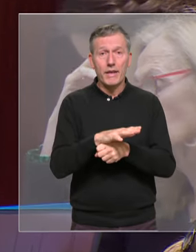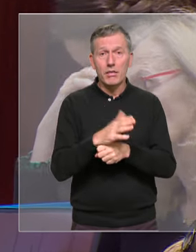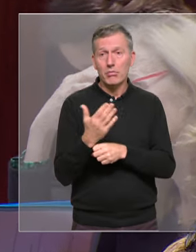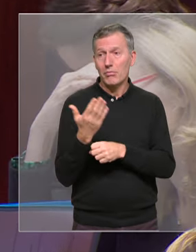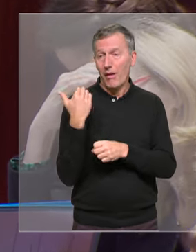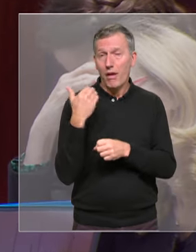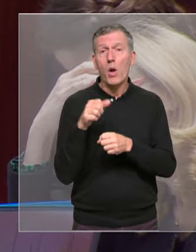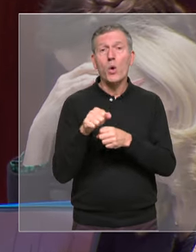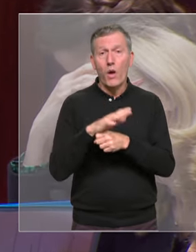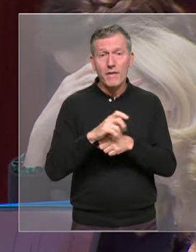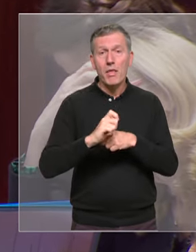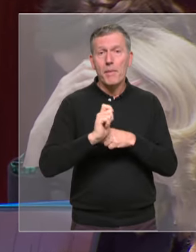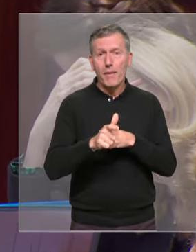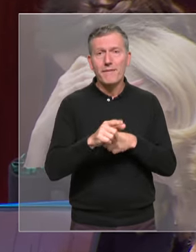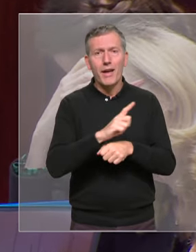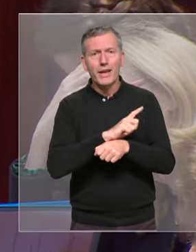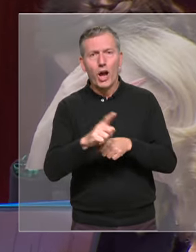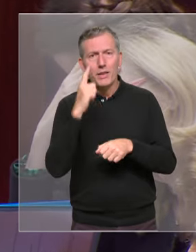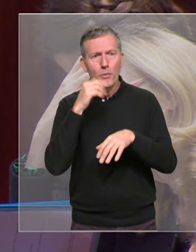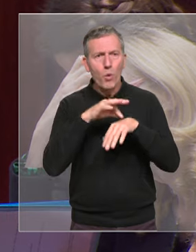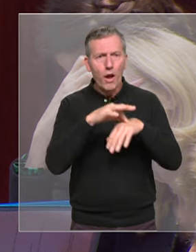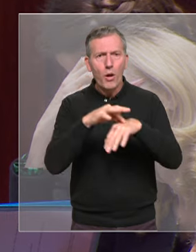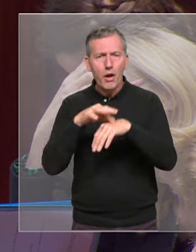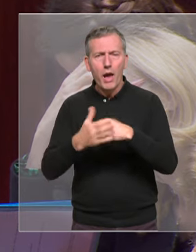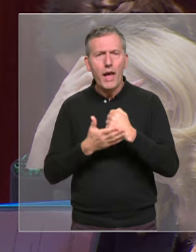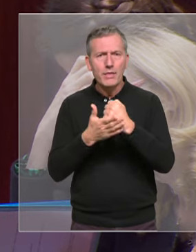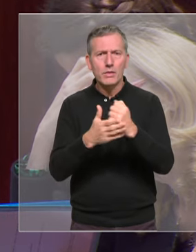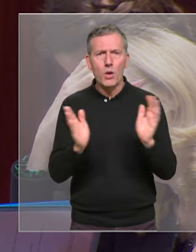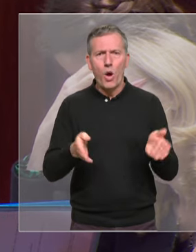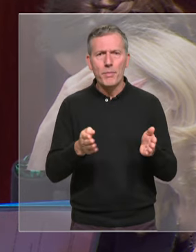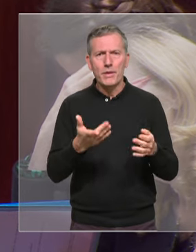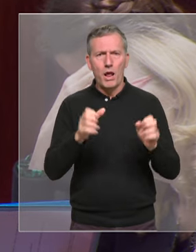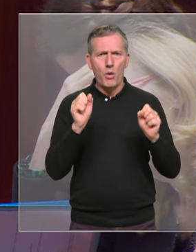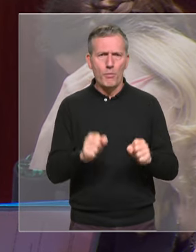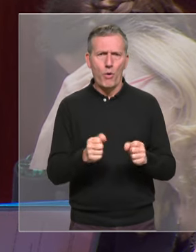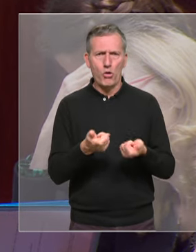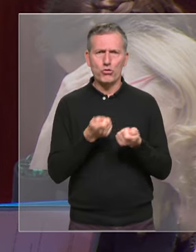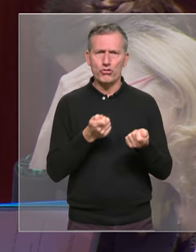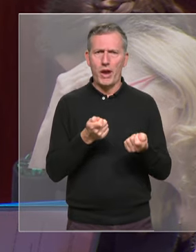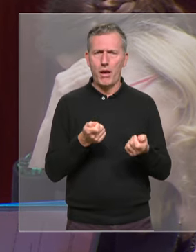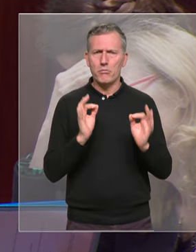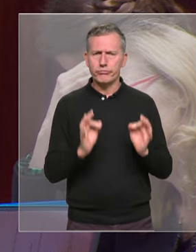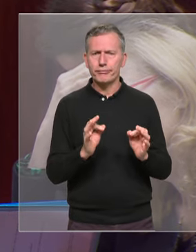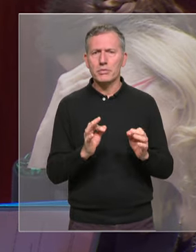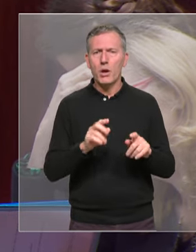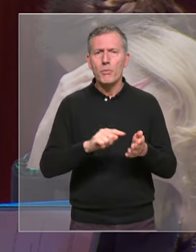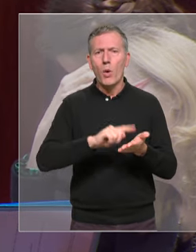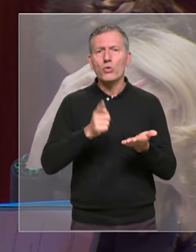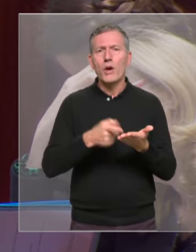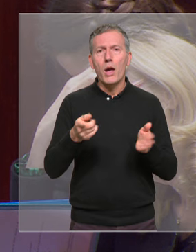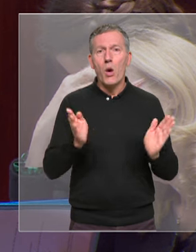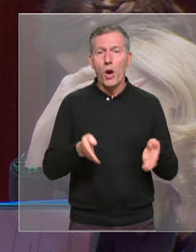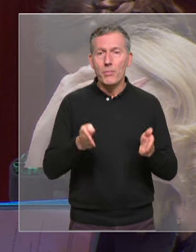Et depuis la crise Covid, la garantie d'accompagnement des hôpitaux a permis, eh bien, de sanctifier les budgets hospitaliers. Sur le